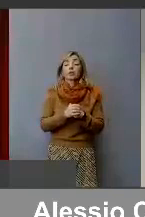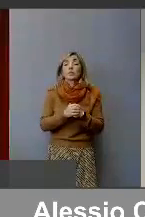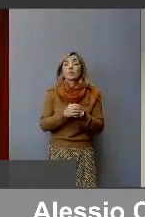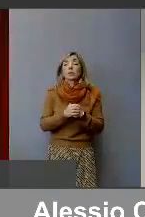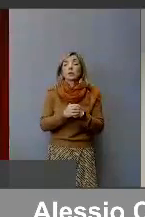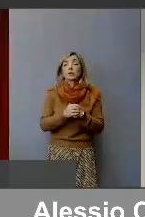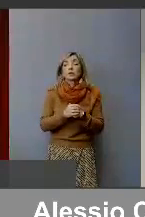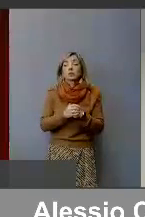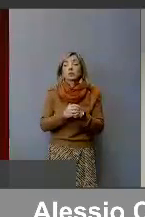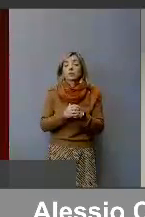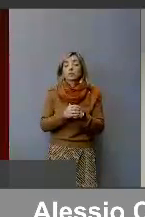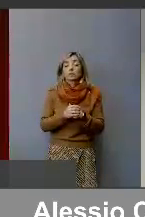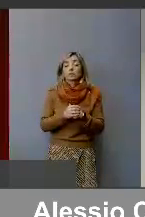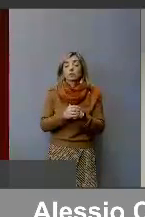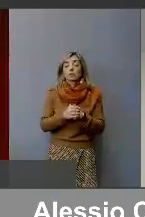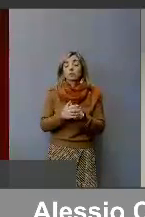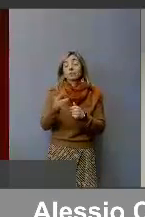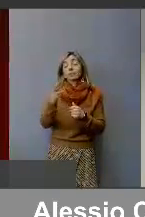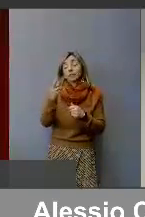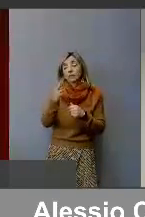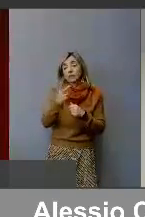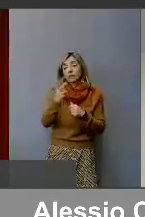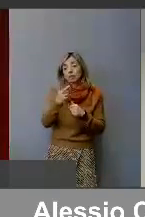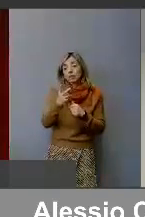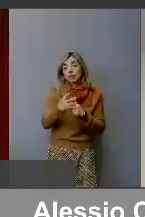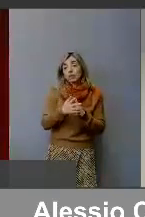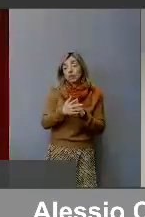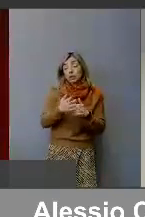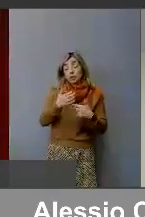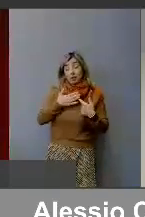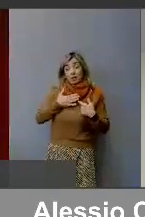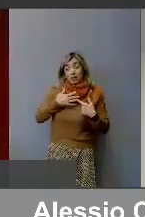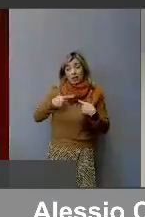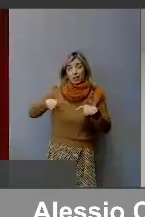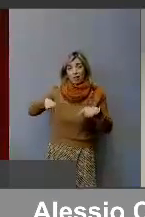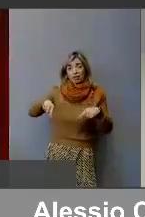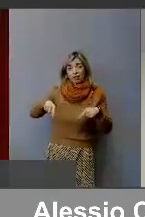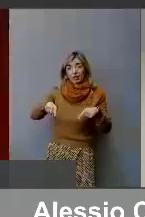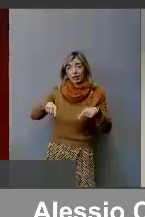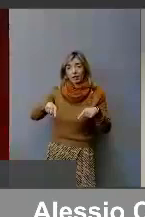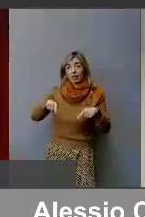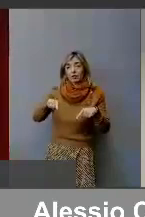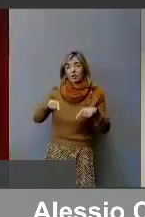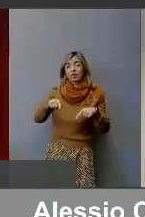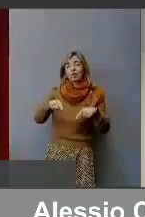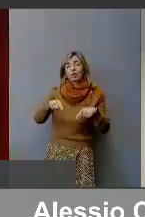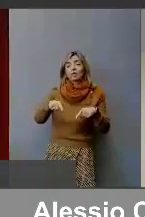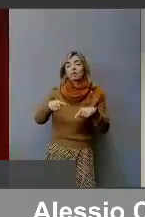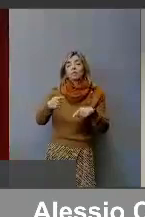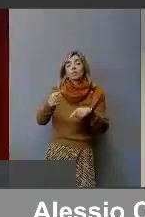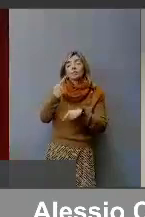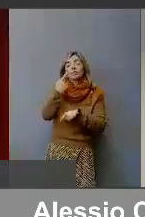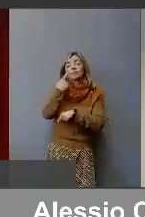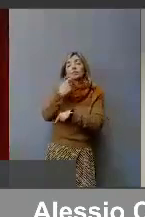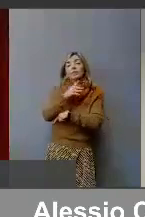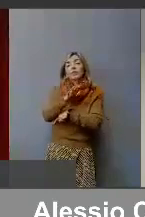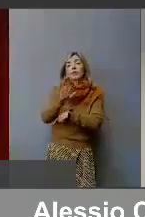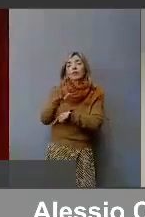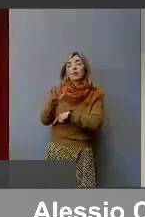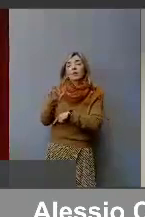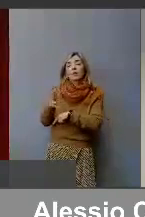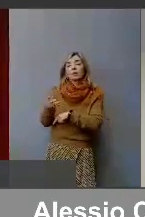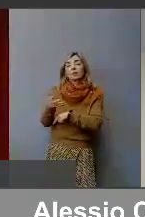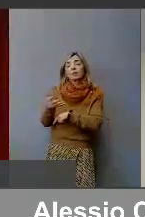però lancia dal punto di vista dal nostro punto di vista che questo dimostra la nostra l'apertura